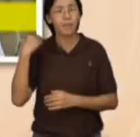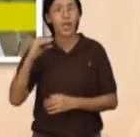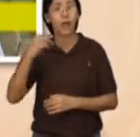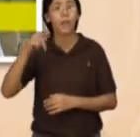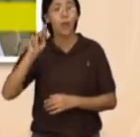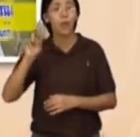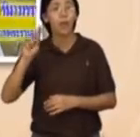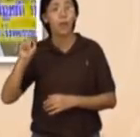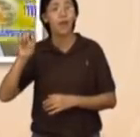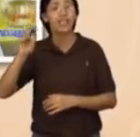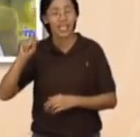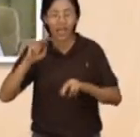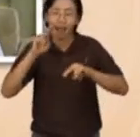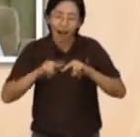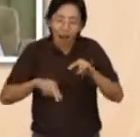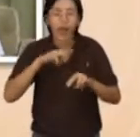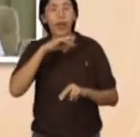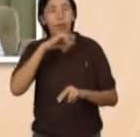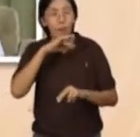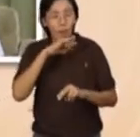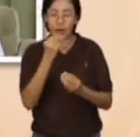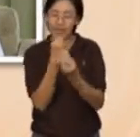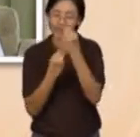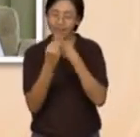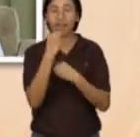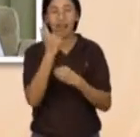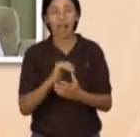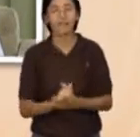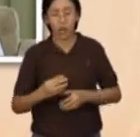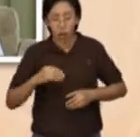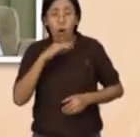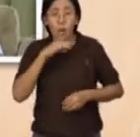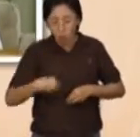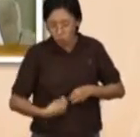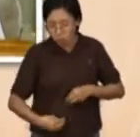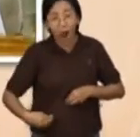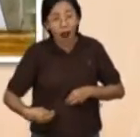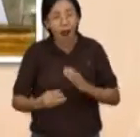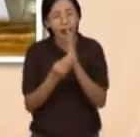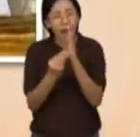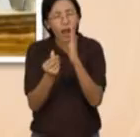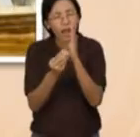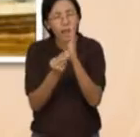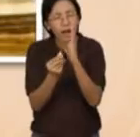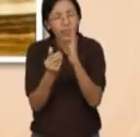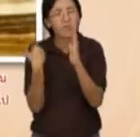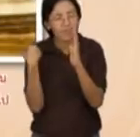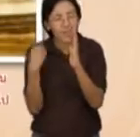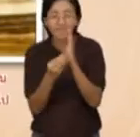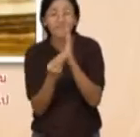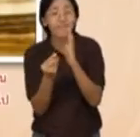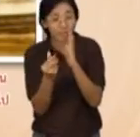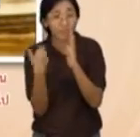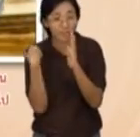มีทั้งไข่และเนื้อหมูด้วยค่ะถึงแม้ไส้หมูนั้นเนี่ยมีไขมันคอเลสเตอรอลค่อนข้างสูงน